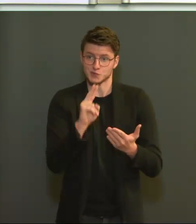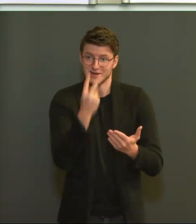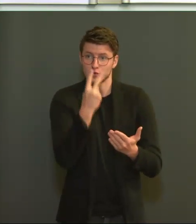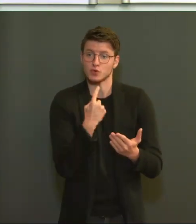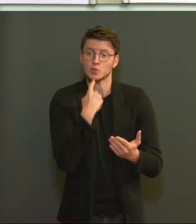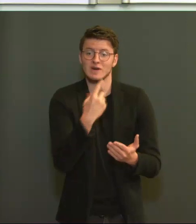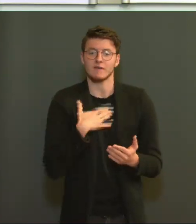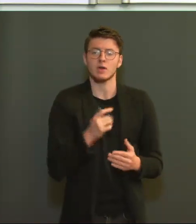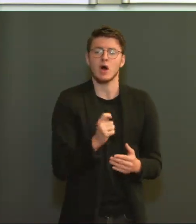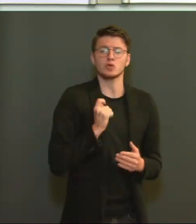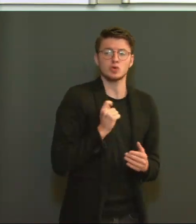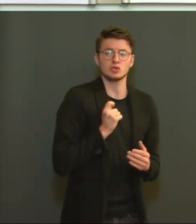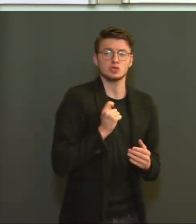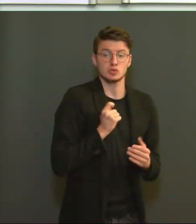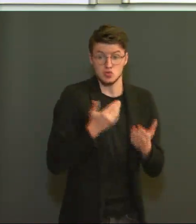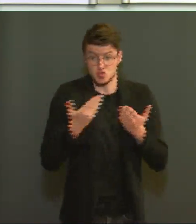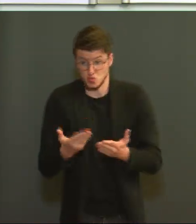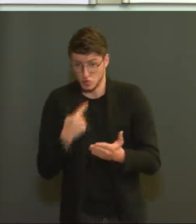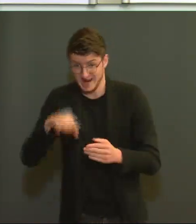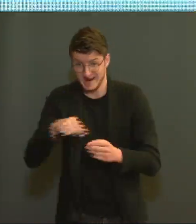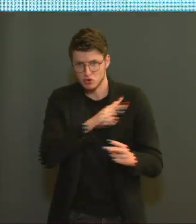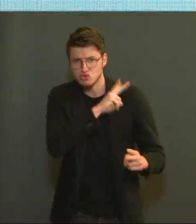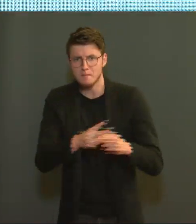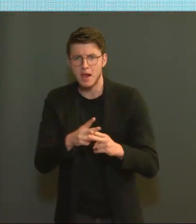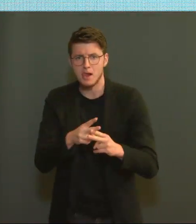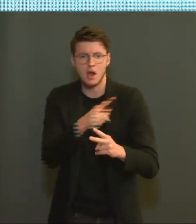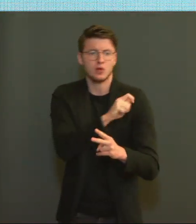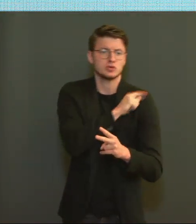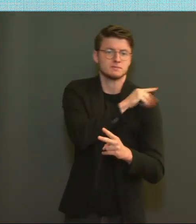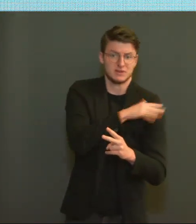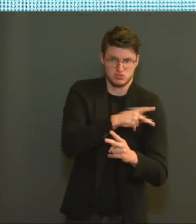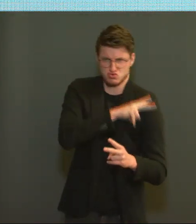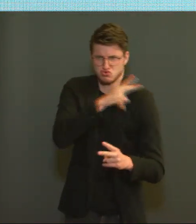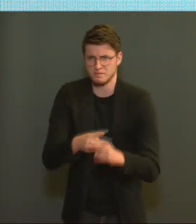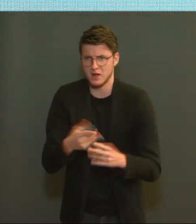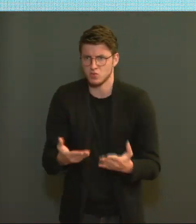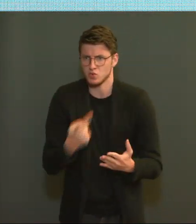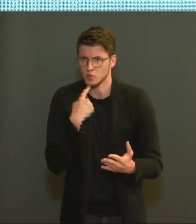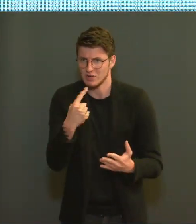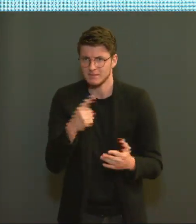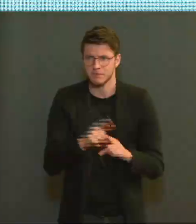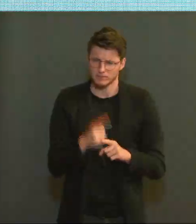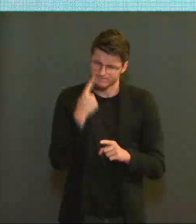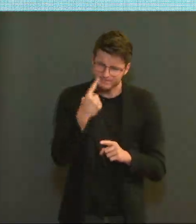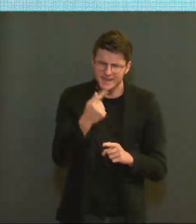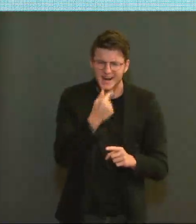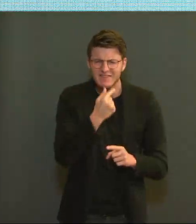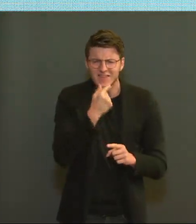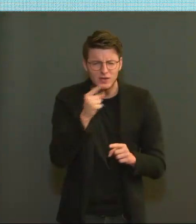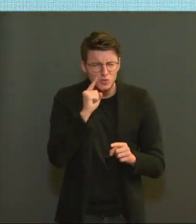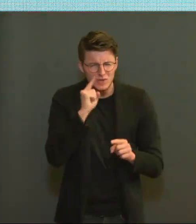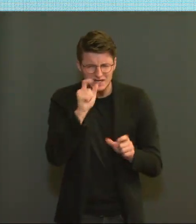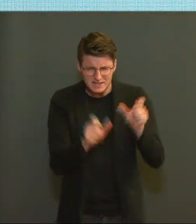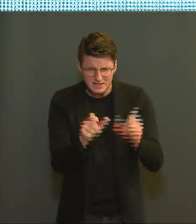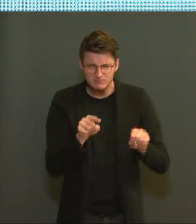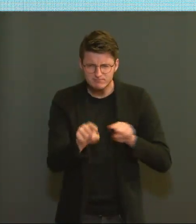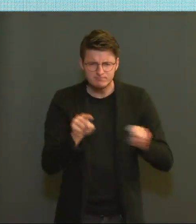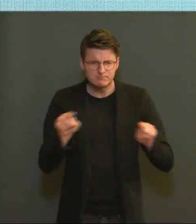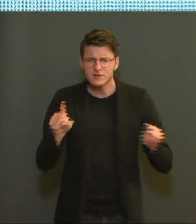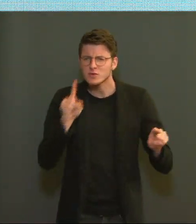augustus. De leeftijdsverdeling van deze nieuwe gevallen lijkt stilaan te verschuiven